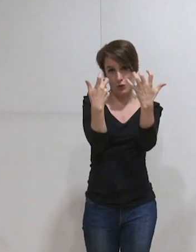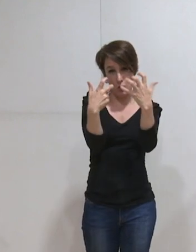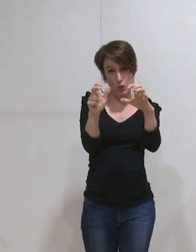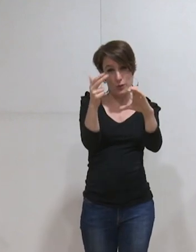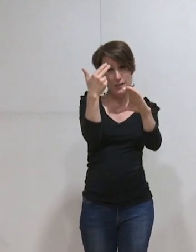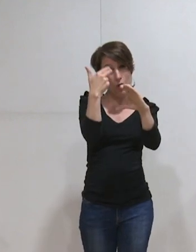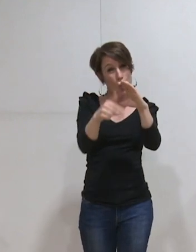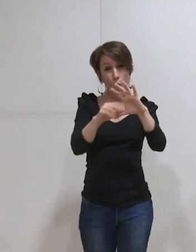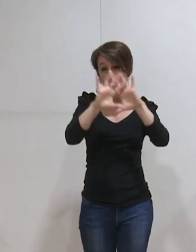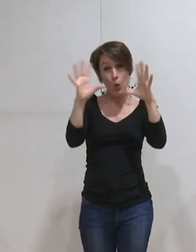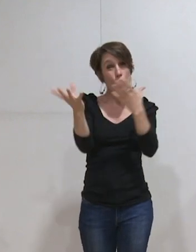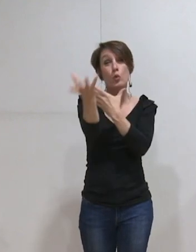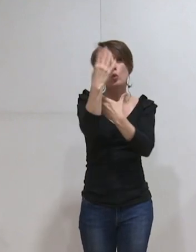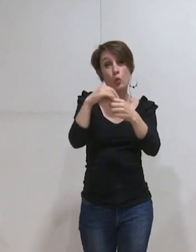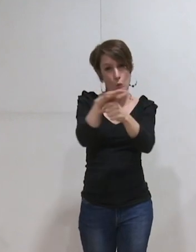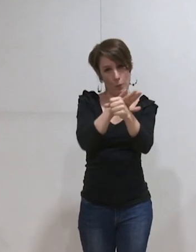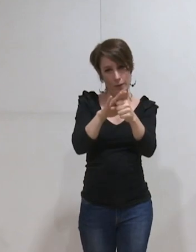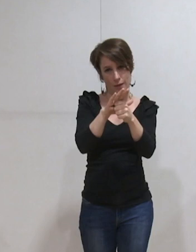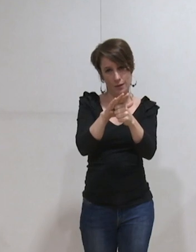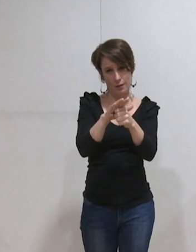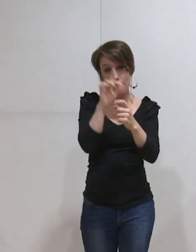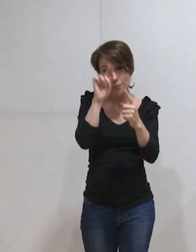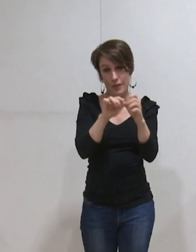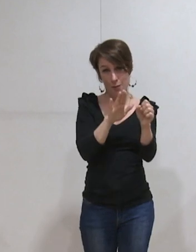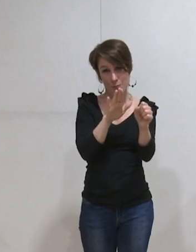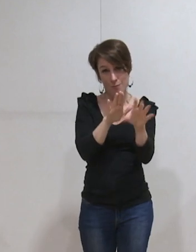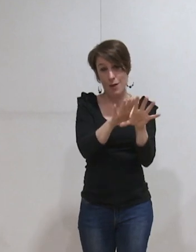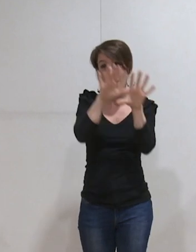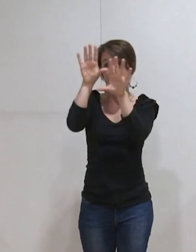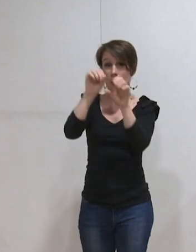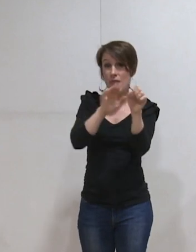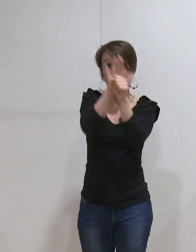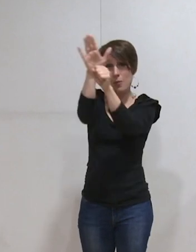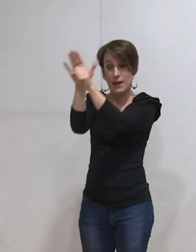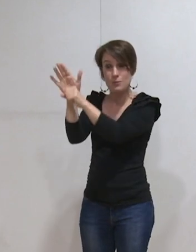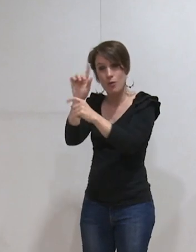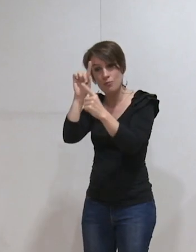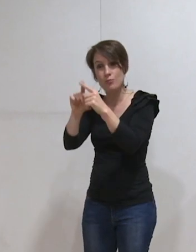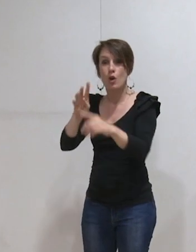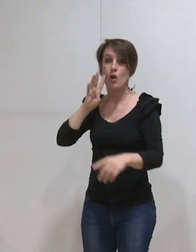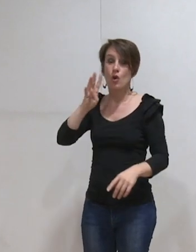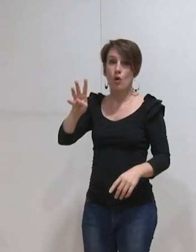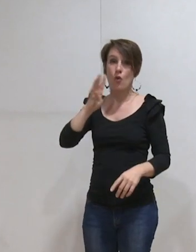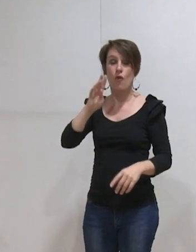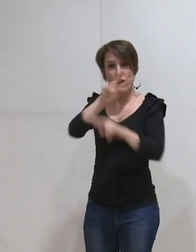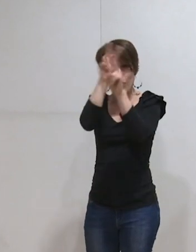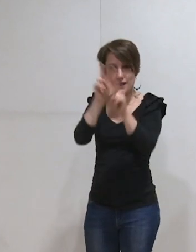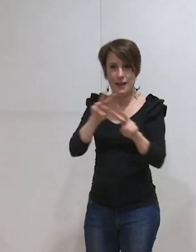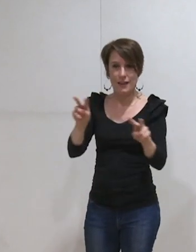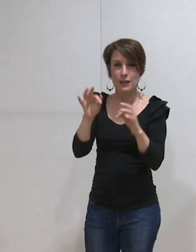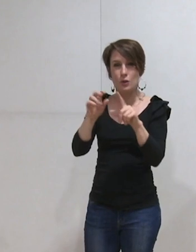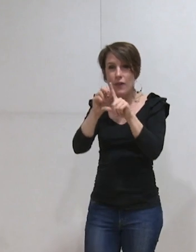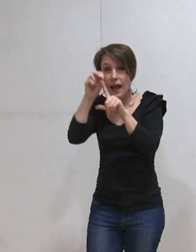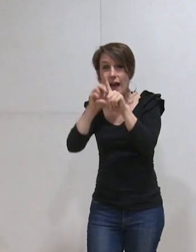tout compris pour ce déplacement euh dans le cadre de la conférence internationale sur les indicateurs de bien-être et où